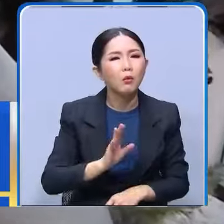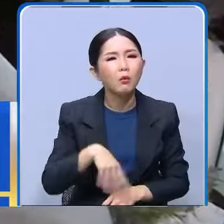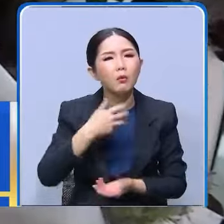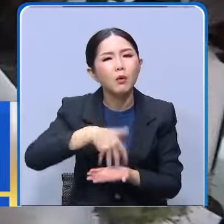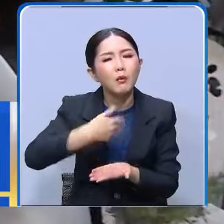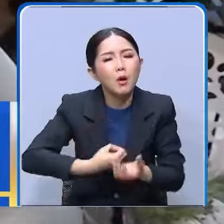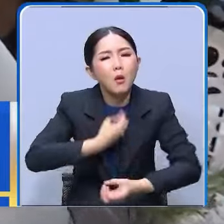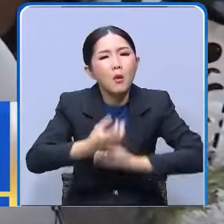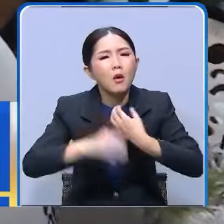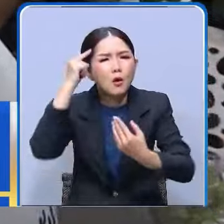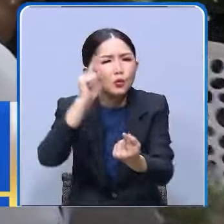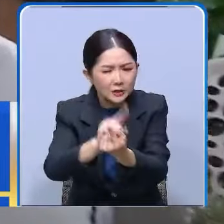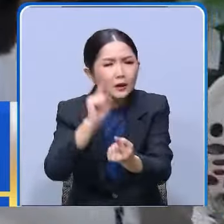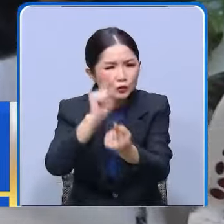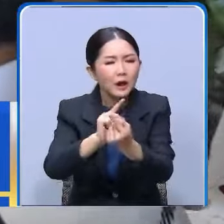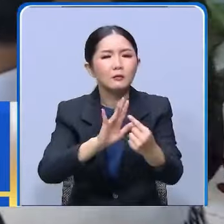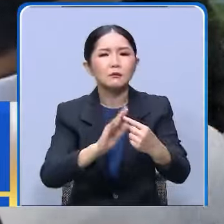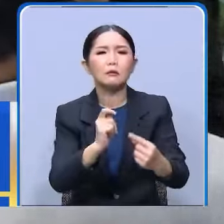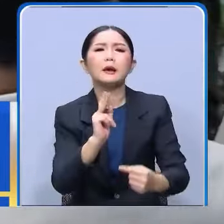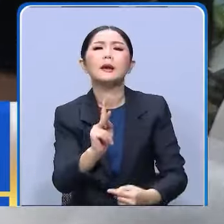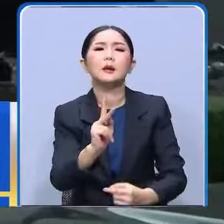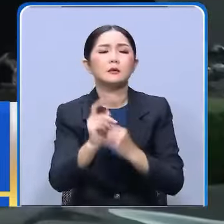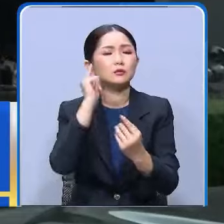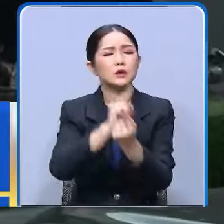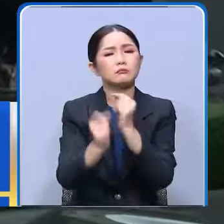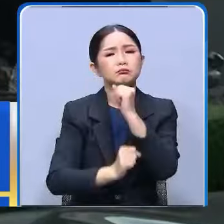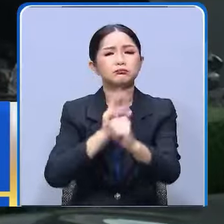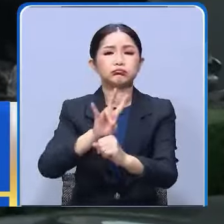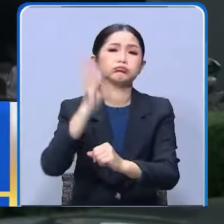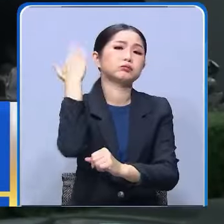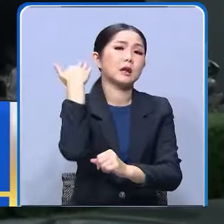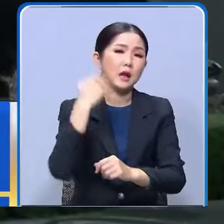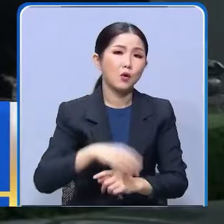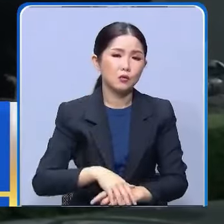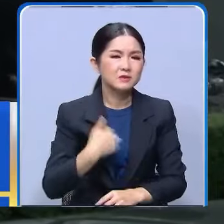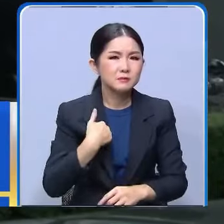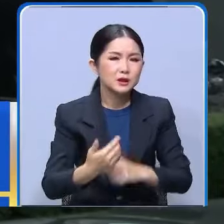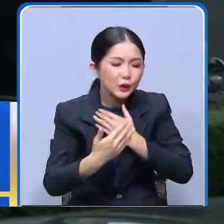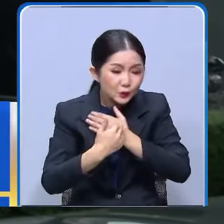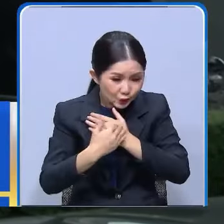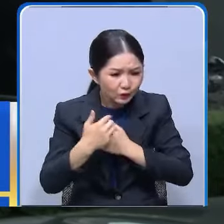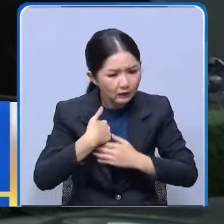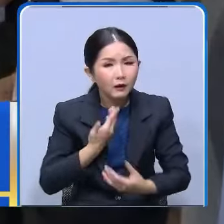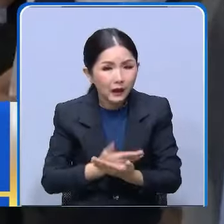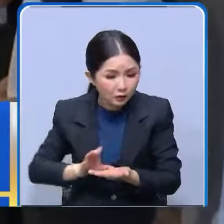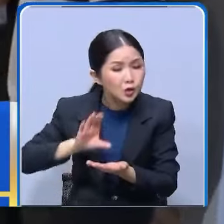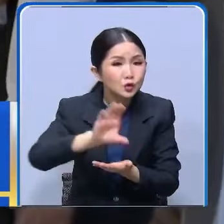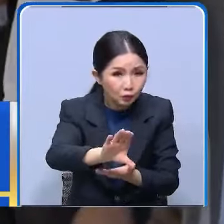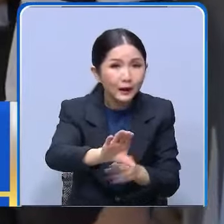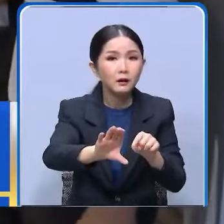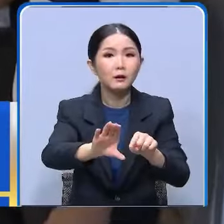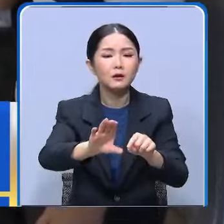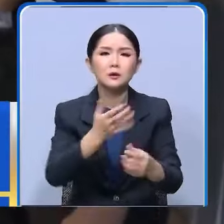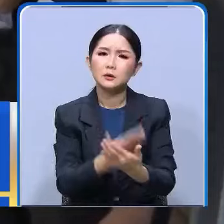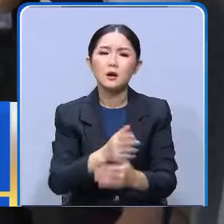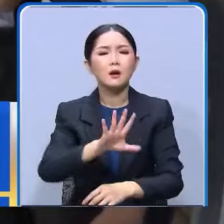อสหมอเอกเนี่ยรู้จักกัน7ปีที่แล้วค่ะ บ อสหมอเอกเคยชวนลงทุนด้วยนะคะเคยชวนลงทุนทำธุรกิจ5ประมาณ5ล้าน